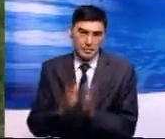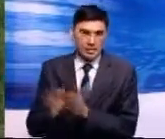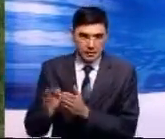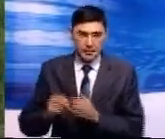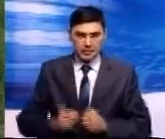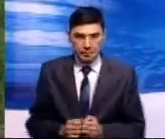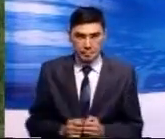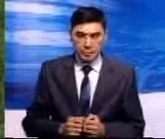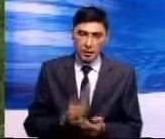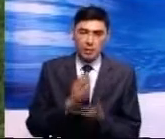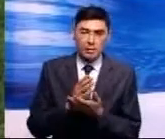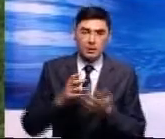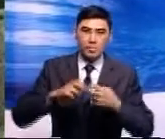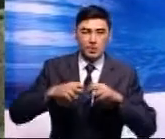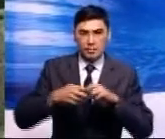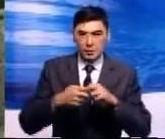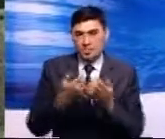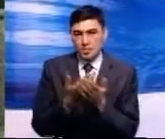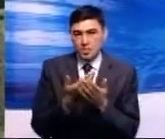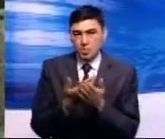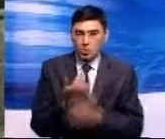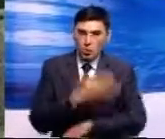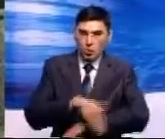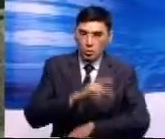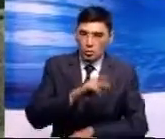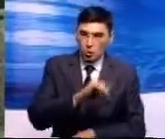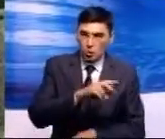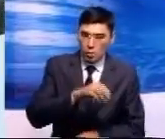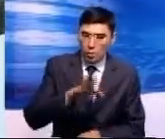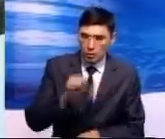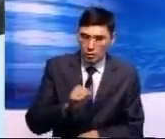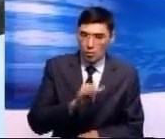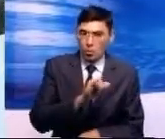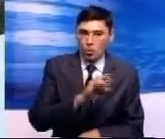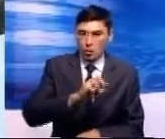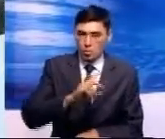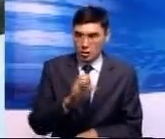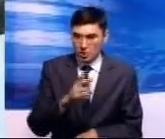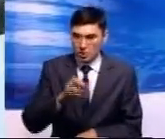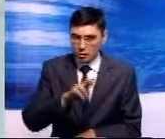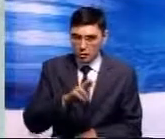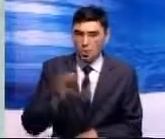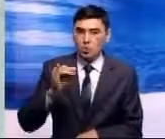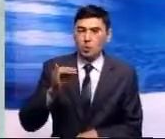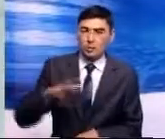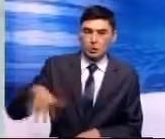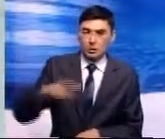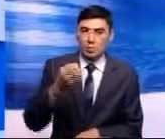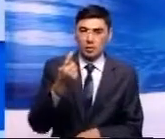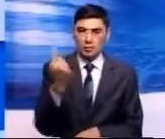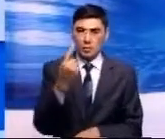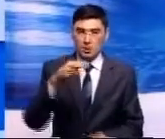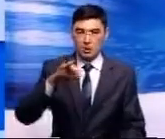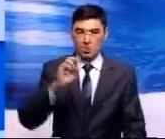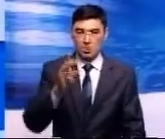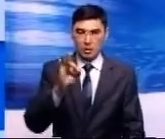Среди хронических проблемных объектов можно отметить дома по улице Дулатова, Уральская, в поселке Юность и на первом микрорайоне.